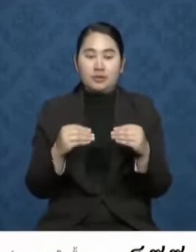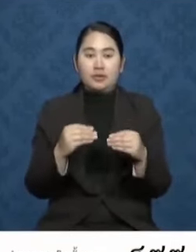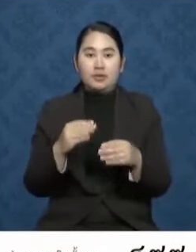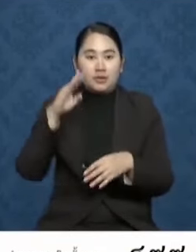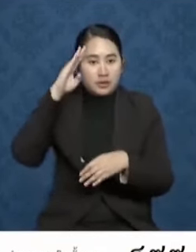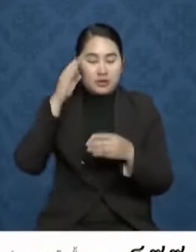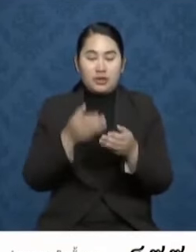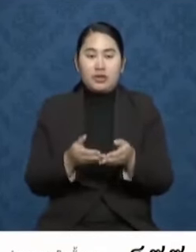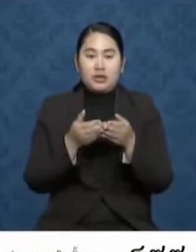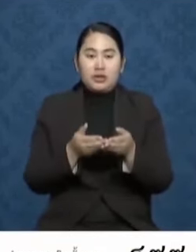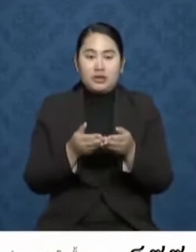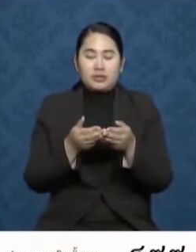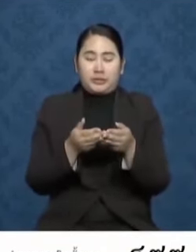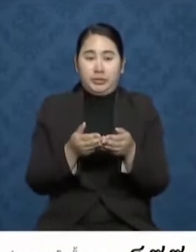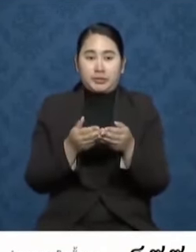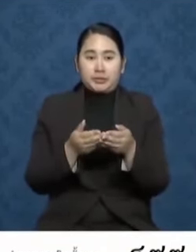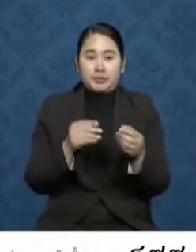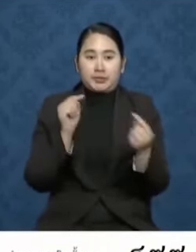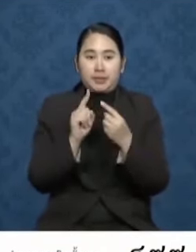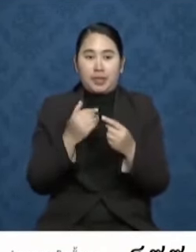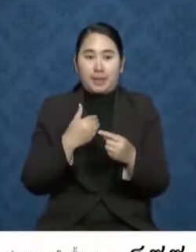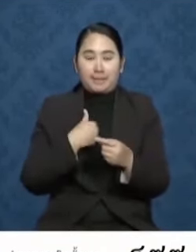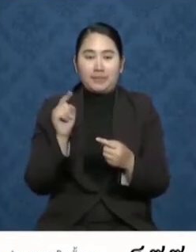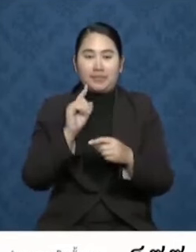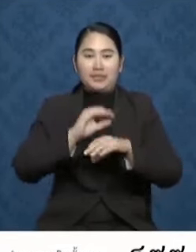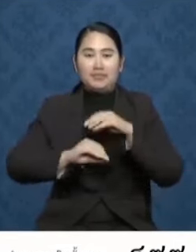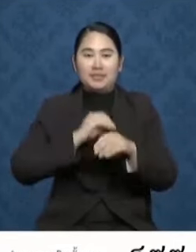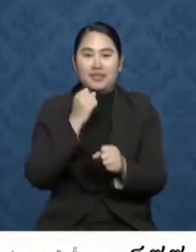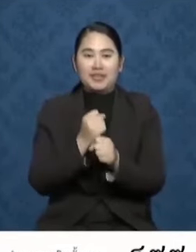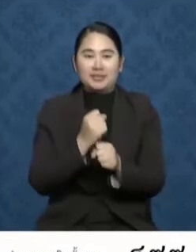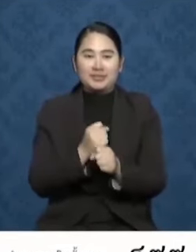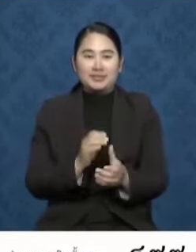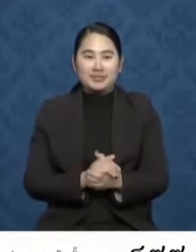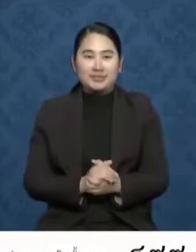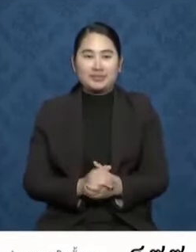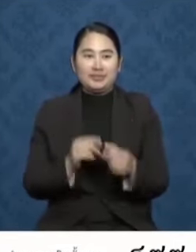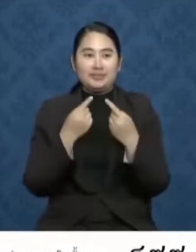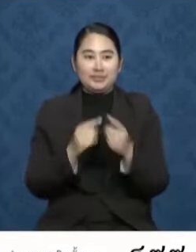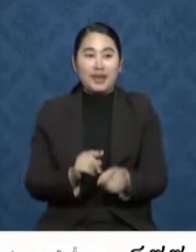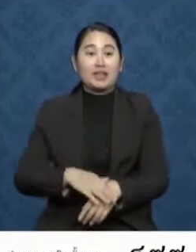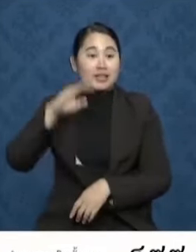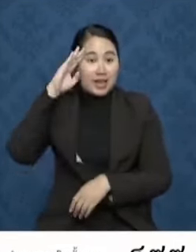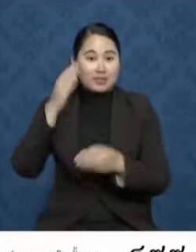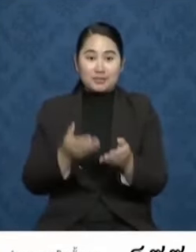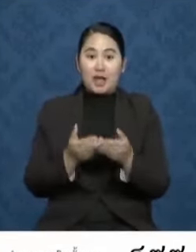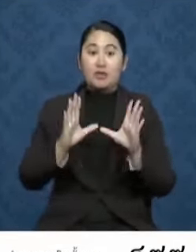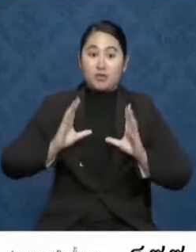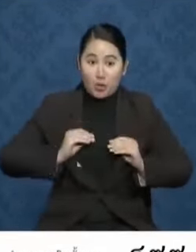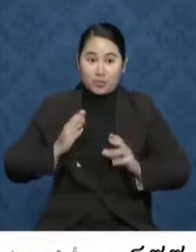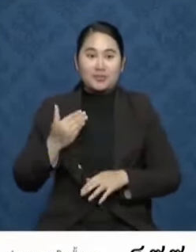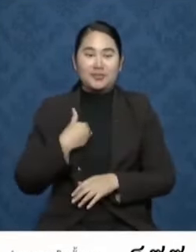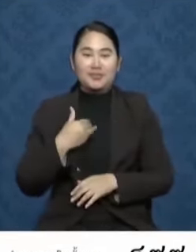สกพเนี่ยเป็นหน่วยงานหลักในการดำเนินโครงการนี้แต่ธรมีหรือจะยอมครับท่าน